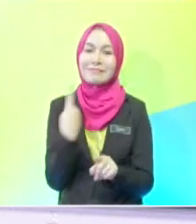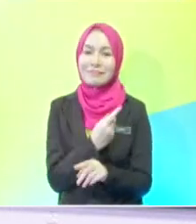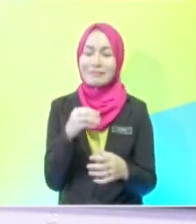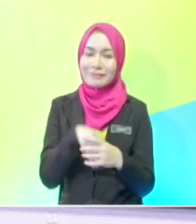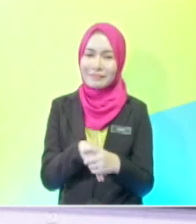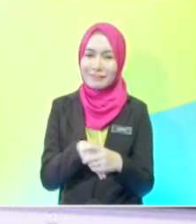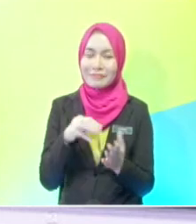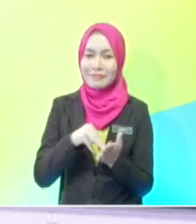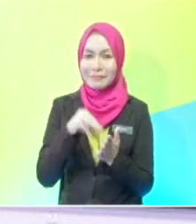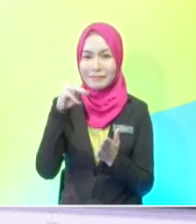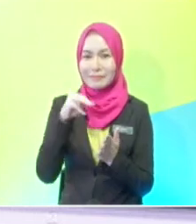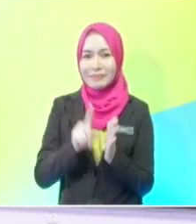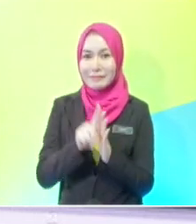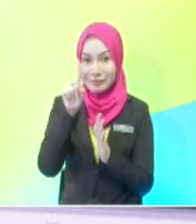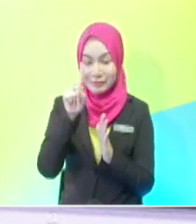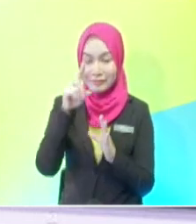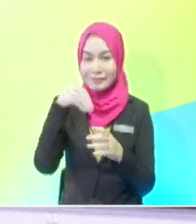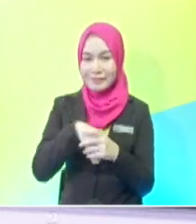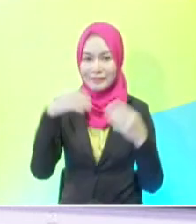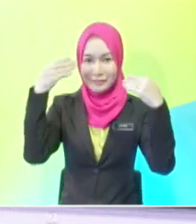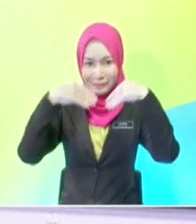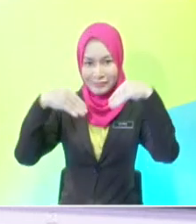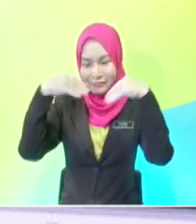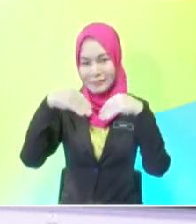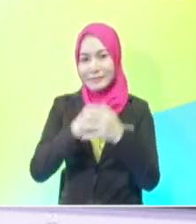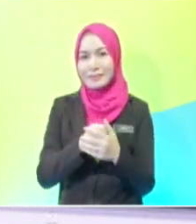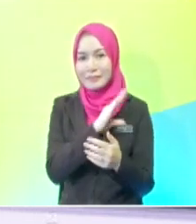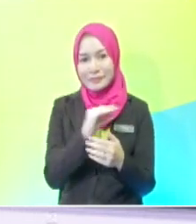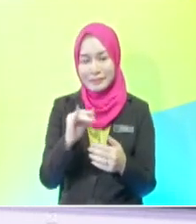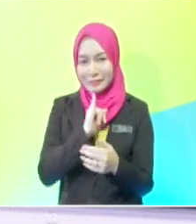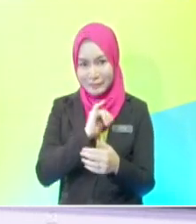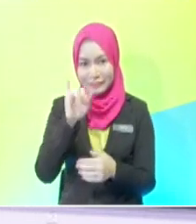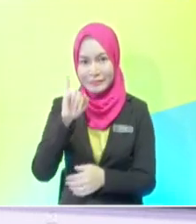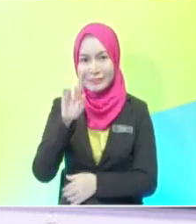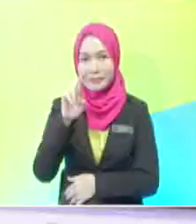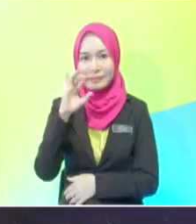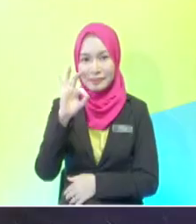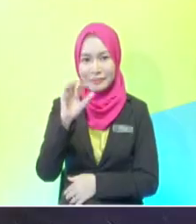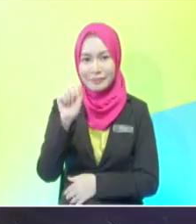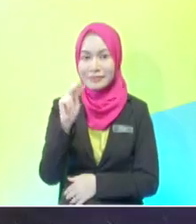untuk mata pelajaran biologi dan saya Irfan Xiaomi beserta dengan